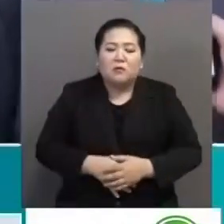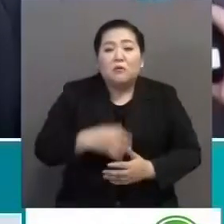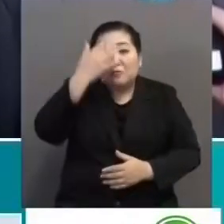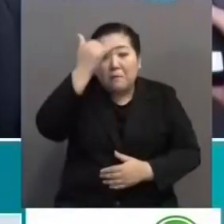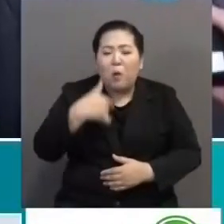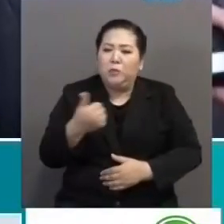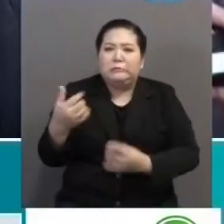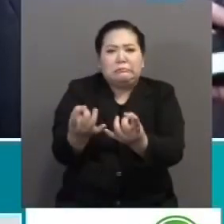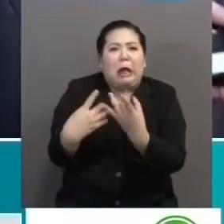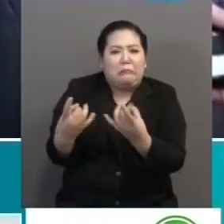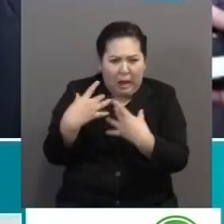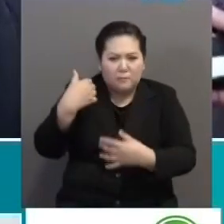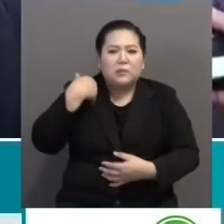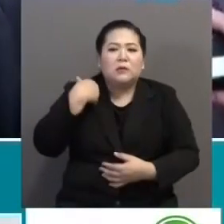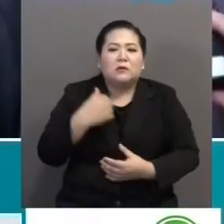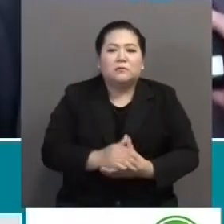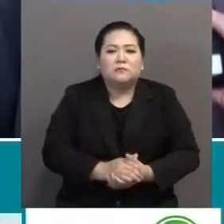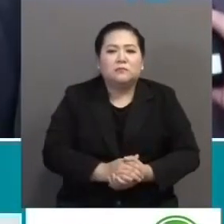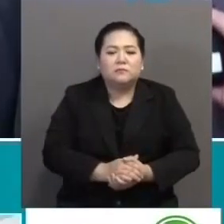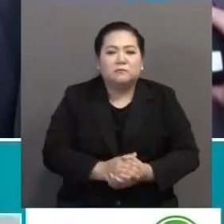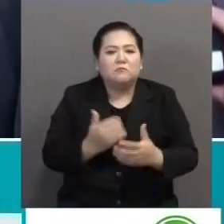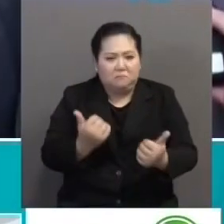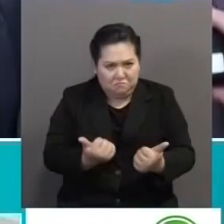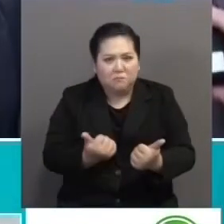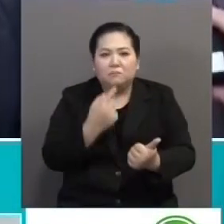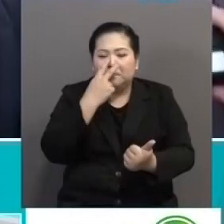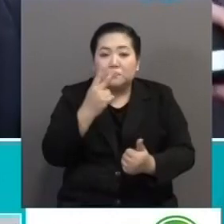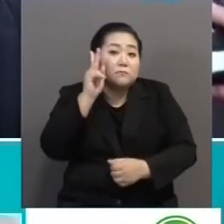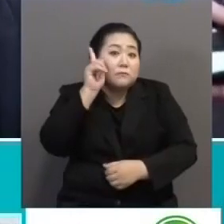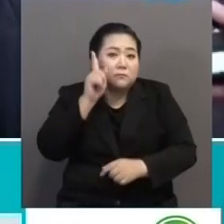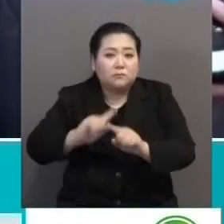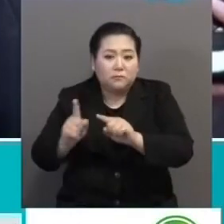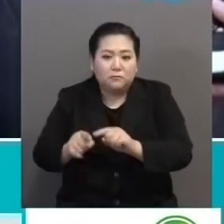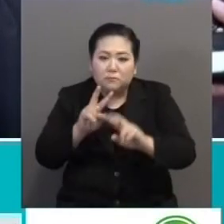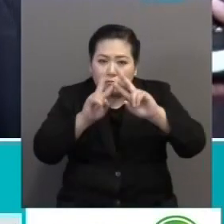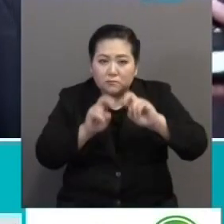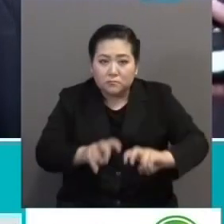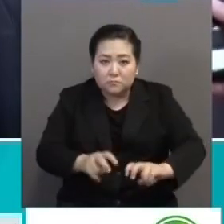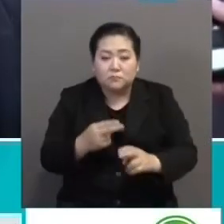การกลั่นแกล้งนะคะเดี๋ยวเรายังคงเกาะติดทุกความเคลื่อนไหวทีมข่าวของเรานะคะคุณชนทิชาร